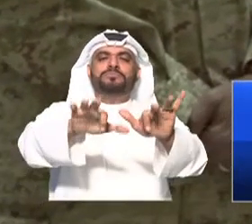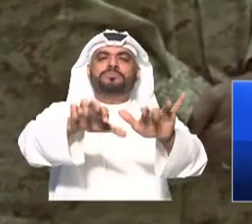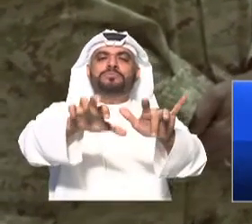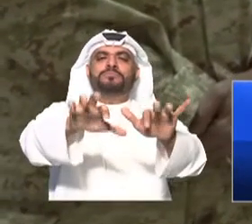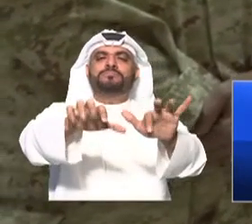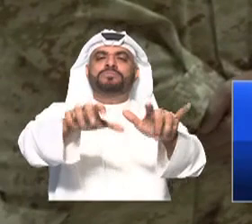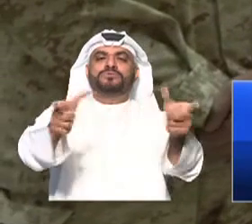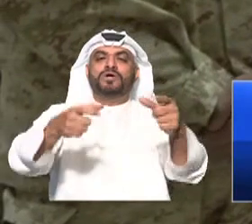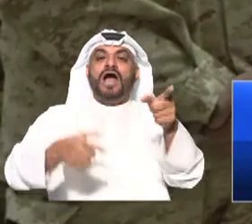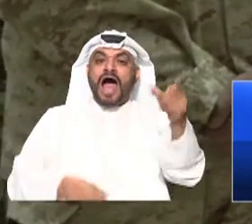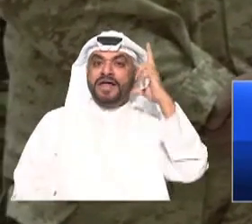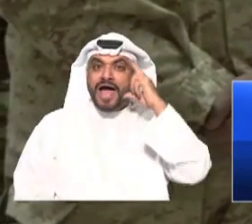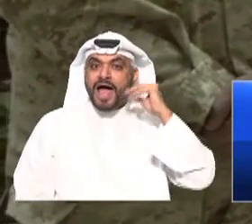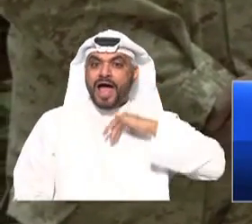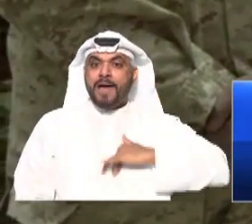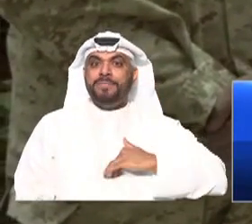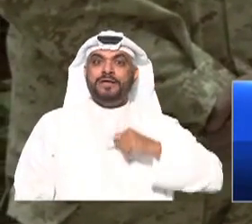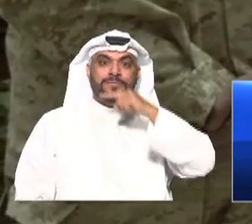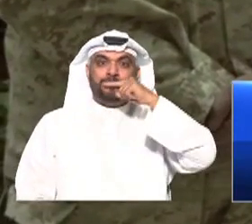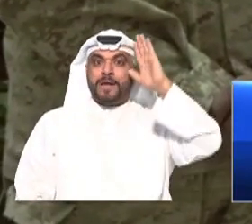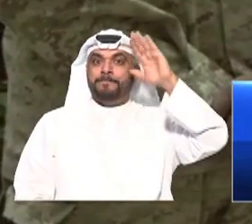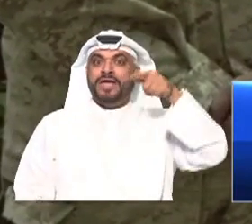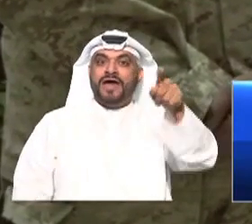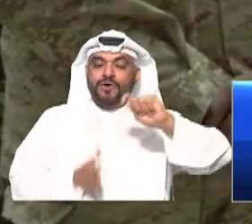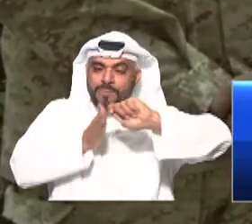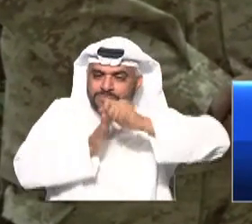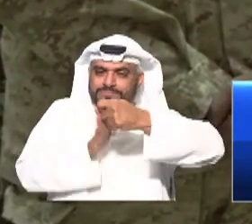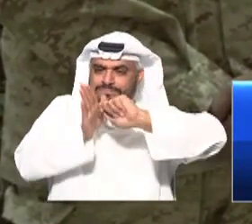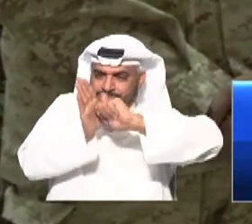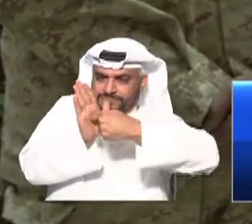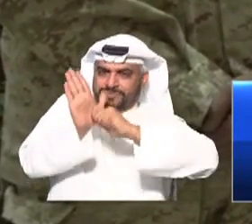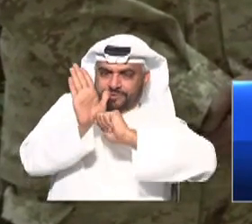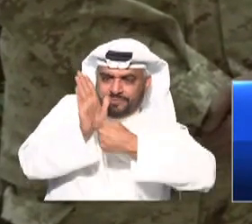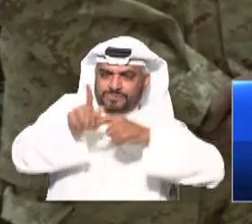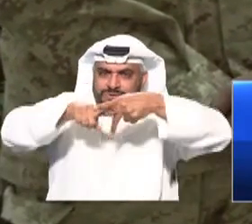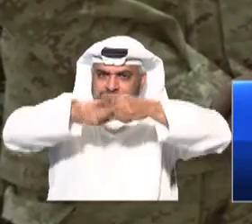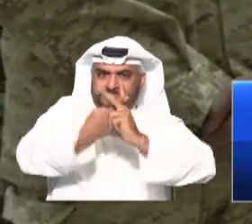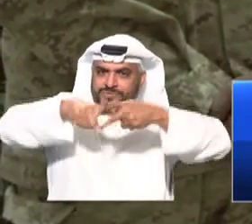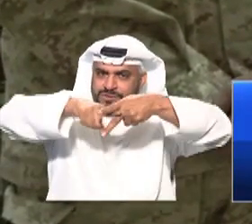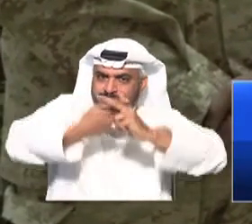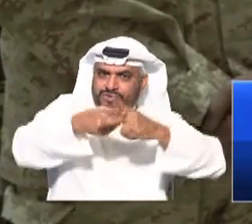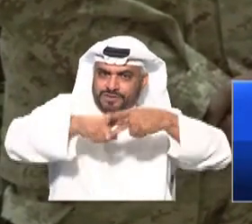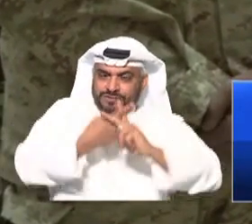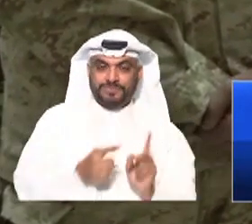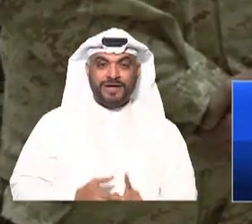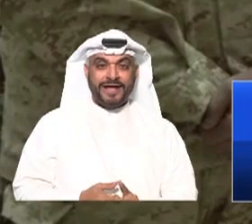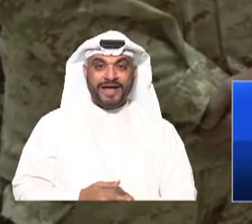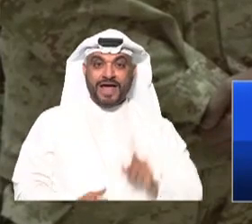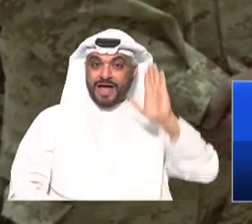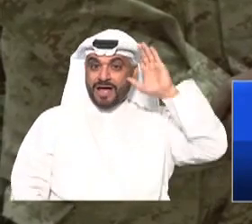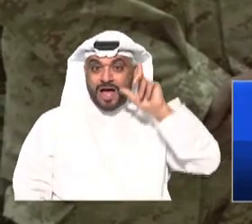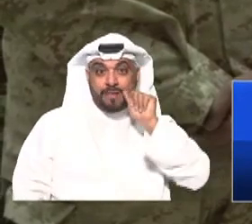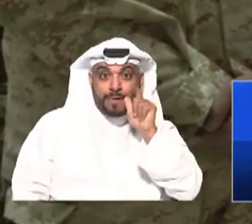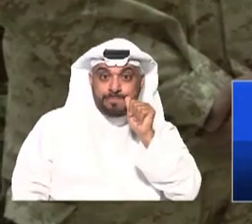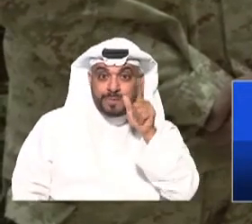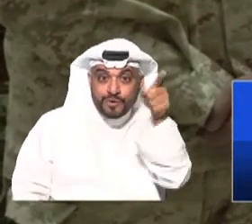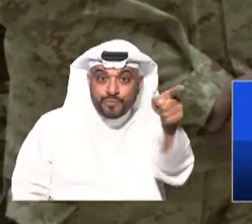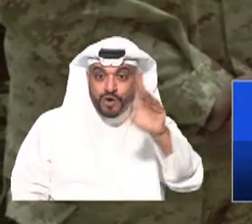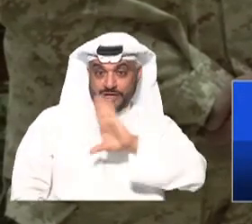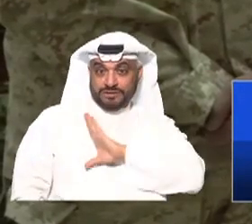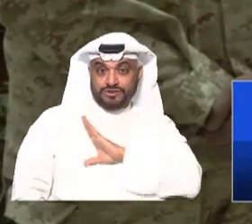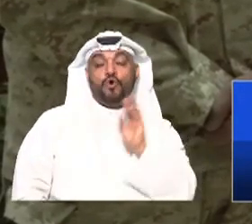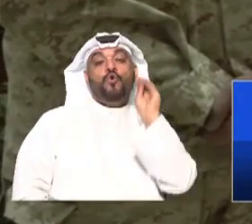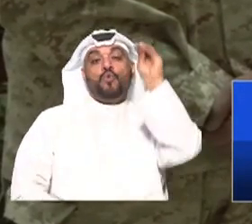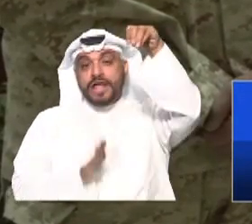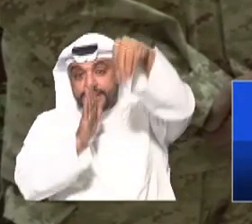الكمبيوتر انا احتاج بناتنا، هم الصيانه لهم، واخوانهم هم اللي قاعدين داخل الدبابه وهم داخل حق